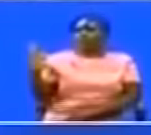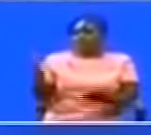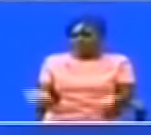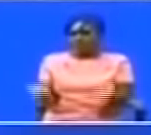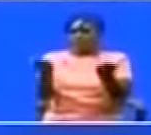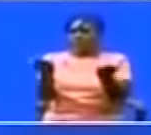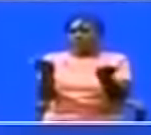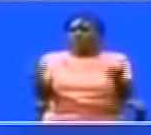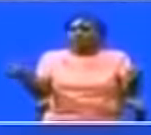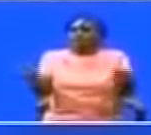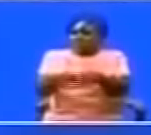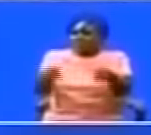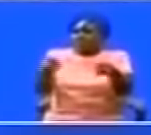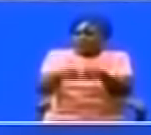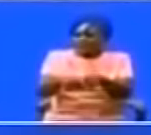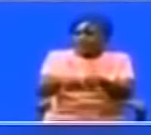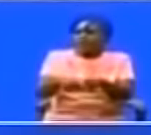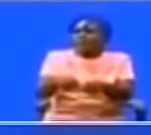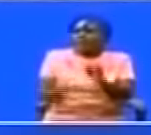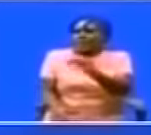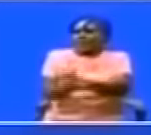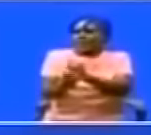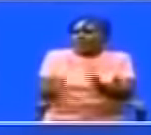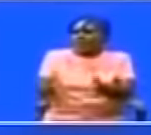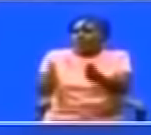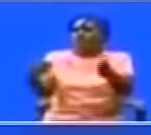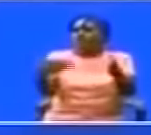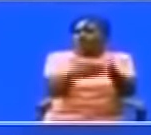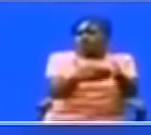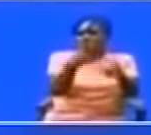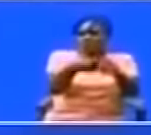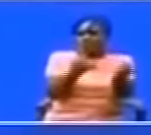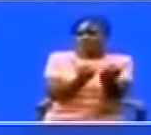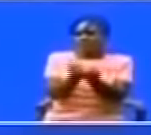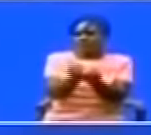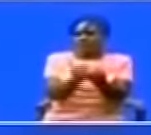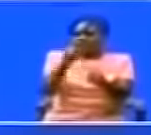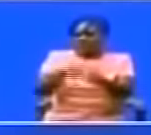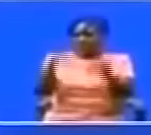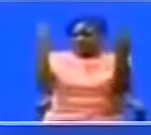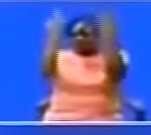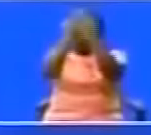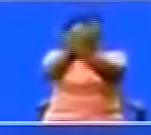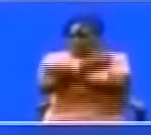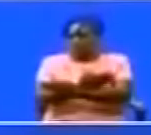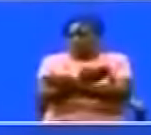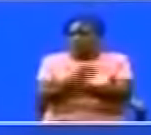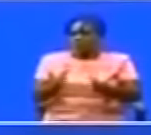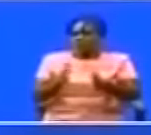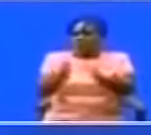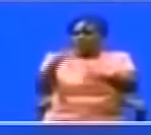unaimarishwa. Na pia ikatoa mwelekezo wa barabara zitakazofungwa kuanzia siku ya Jumamosi mwendo wa saa 6 usiku.